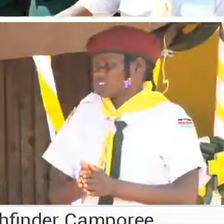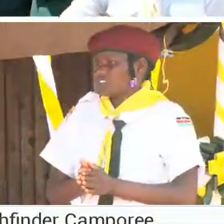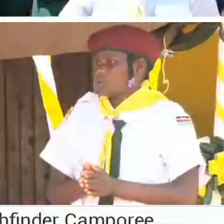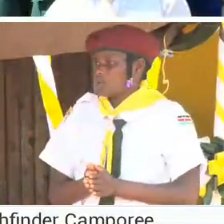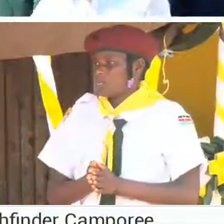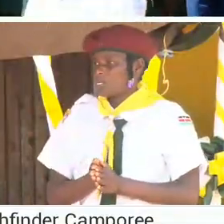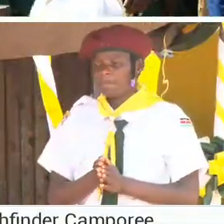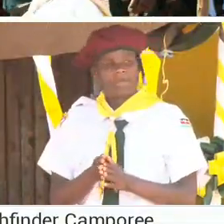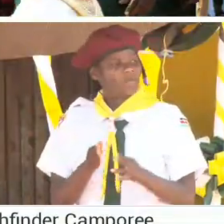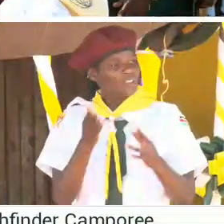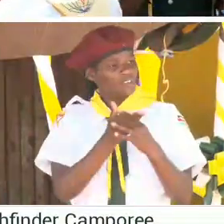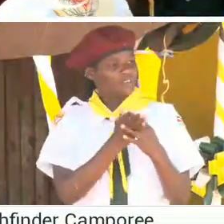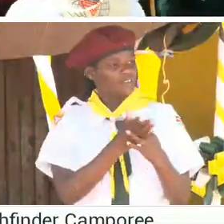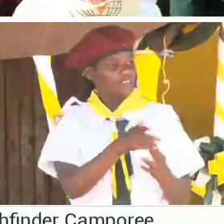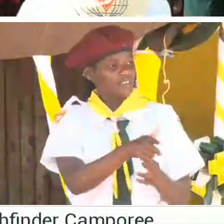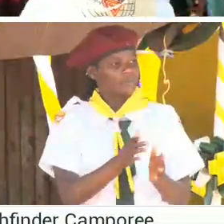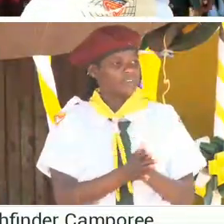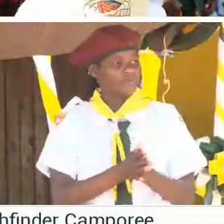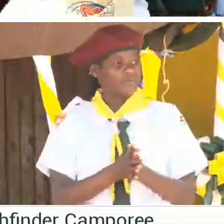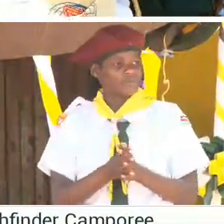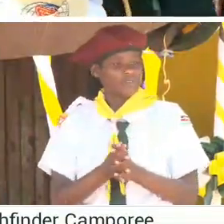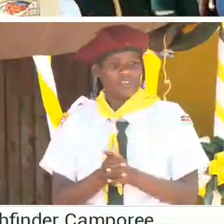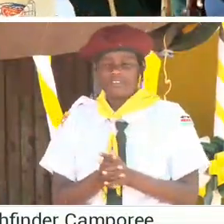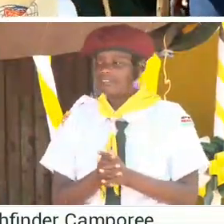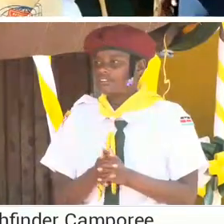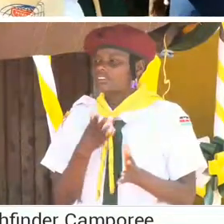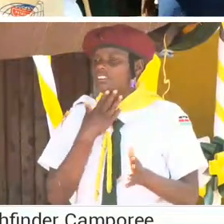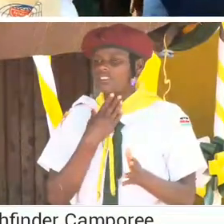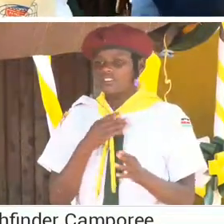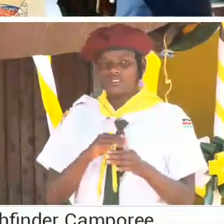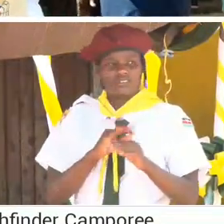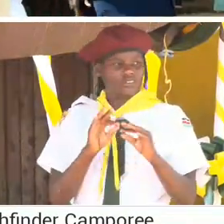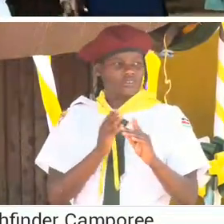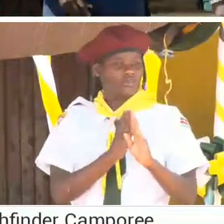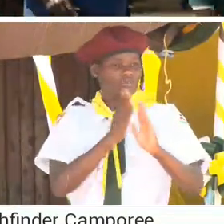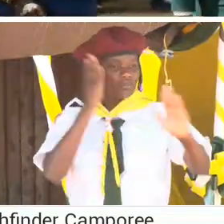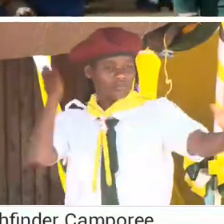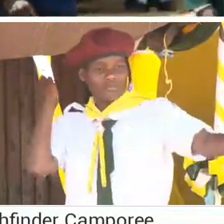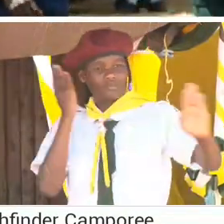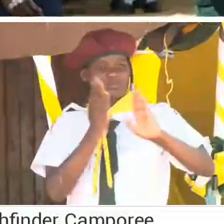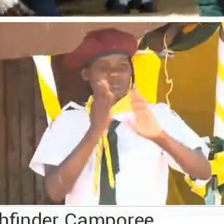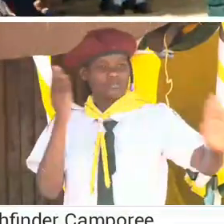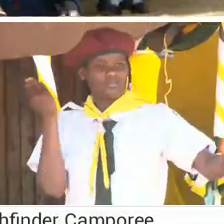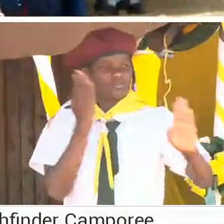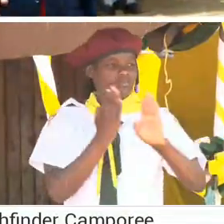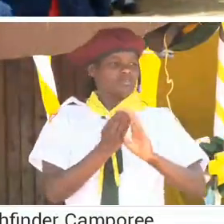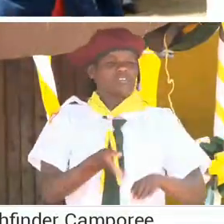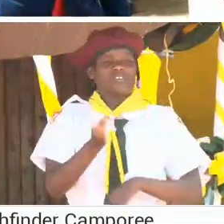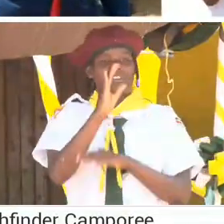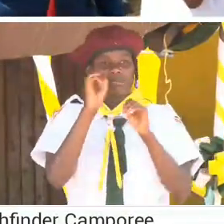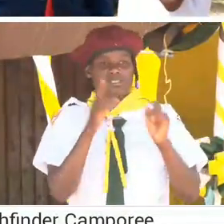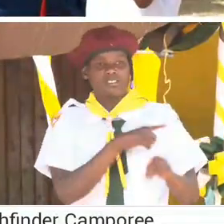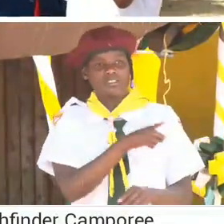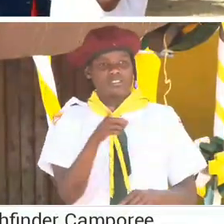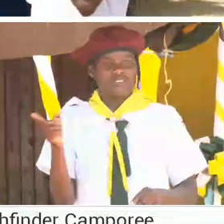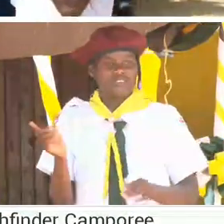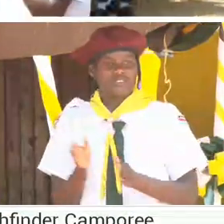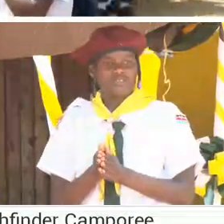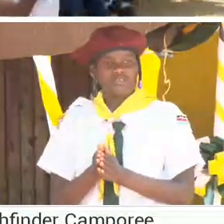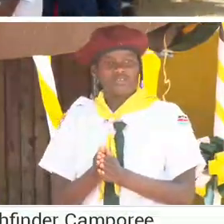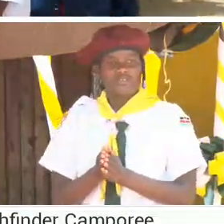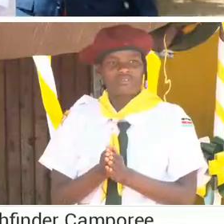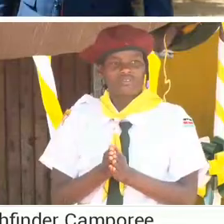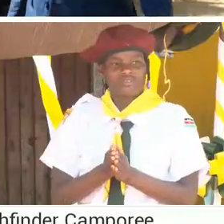pale katikati. Wasaidieni wakae kwenye mstari mmoja hapo. Wasaidieni hawa. Bwana akubariki dada yangu. Bwana akubariki.